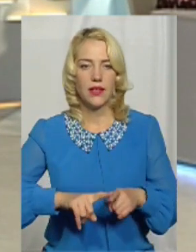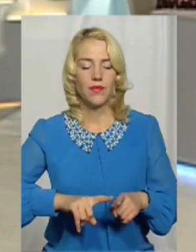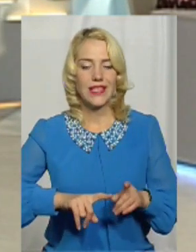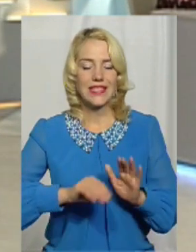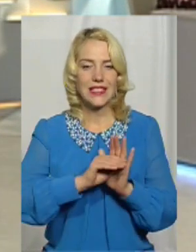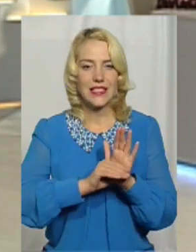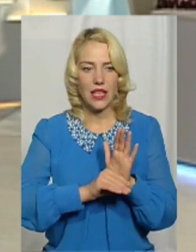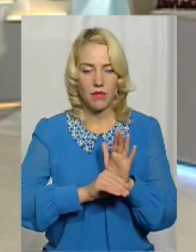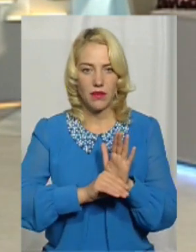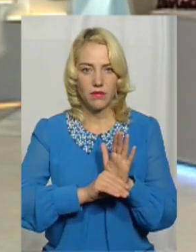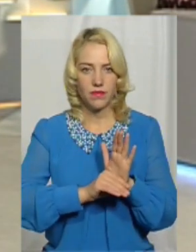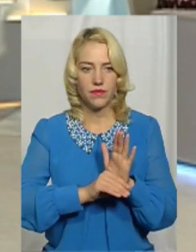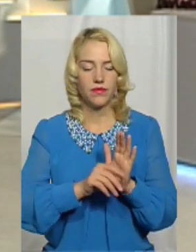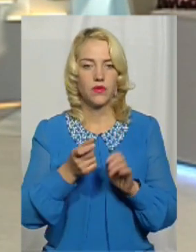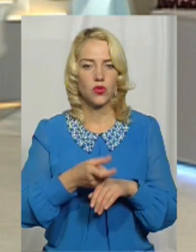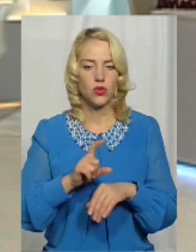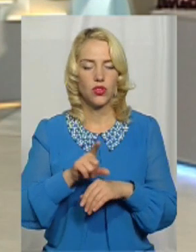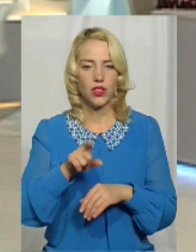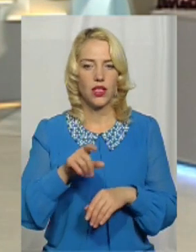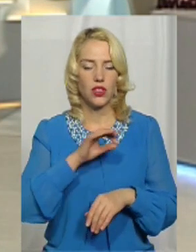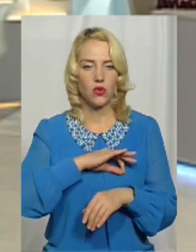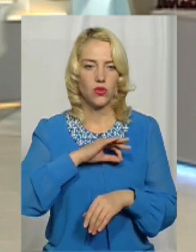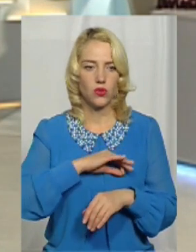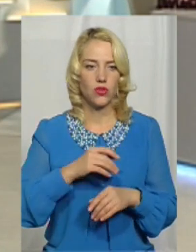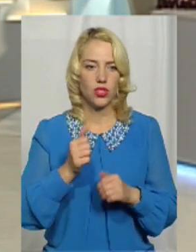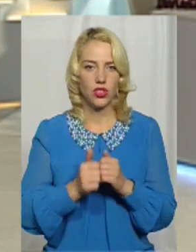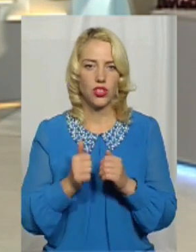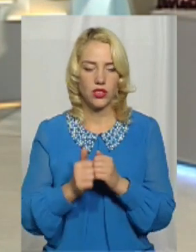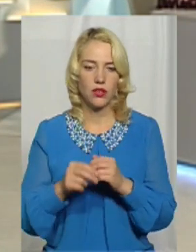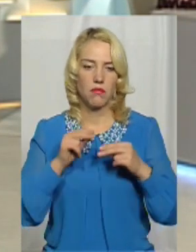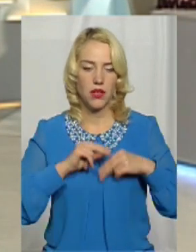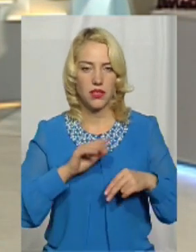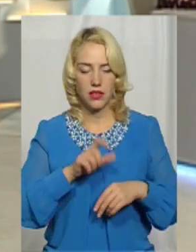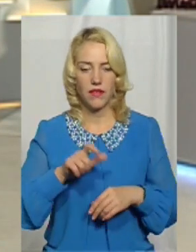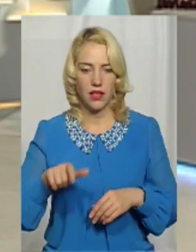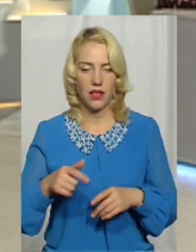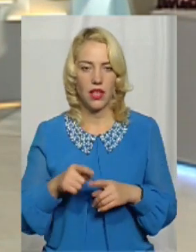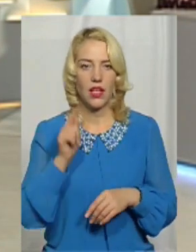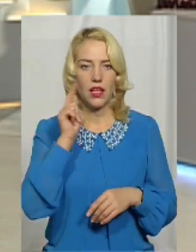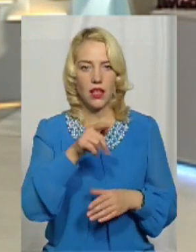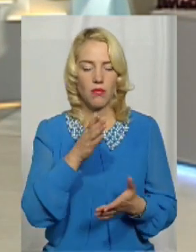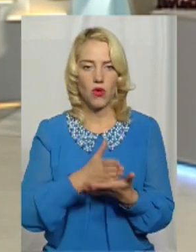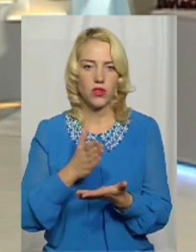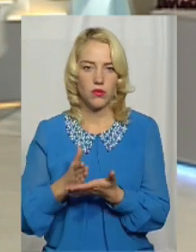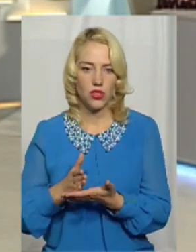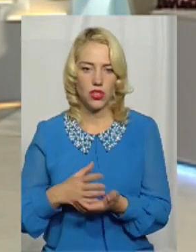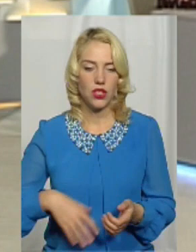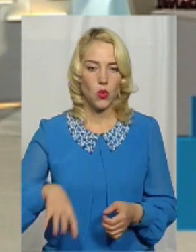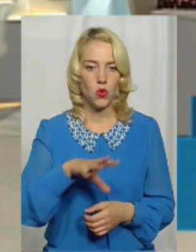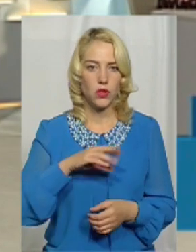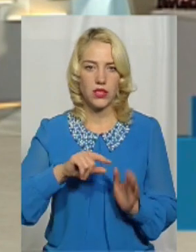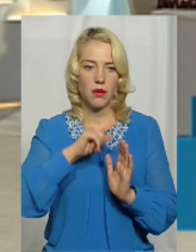система, досить нею дуже часто користуються навіть наші працівники. Там розміщені